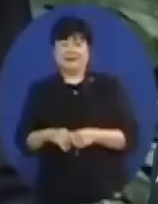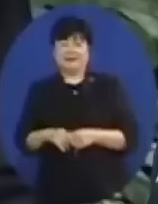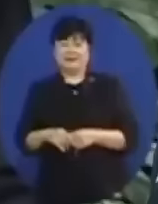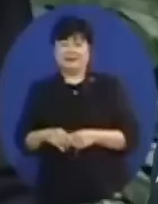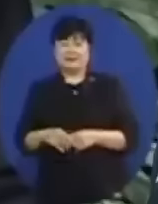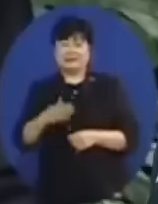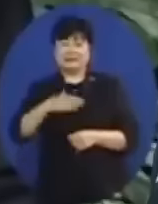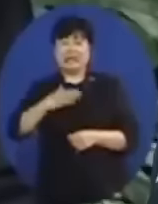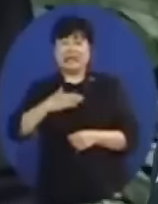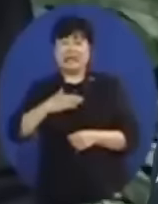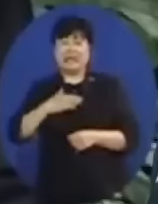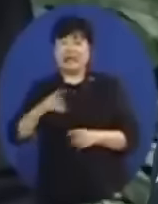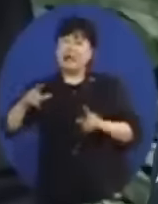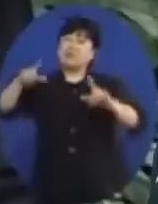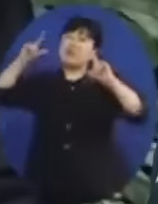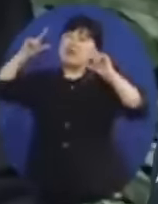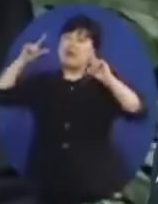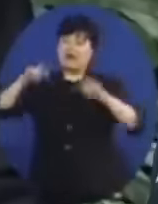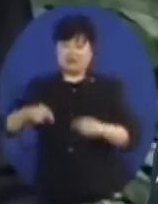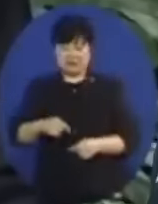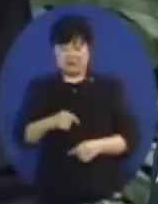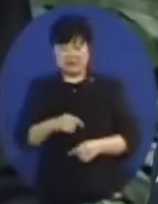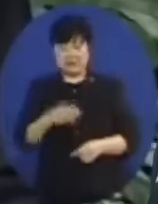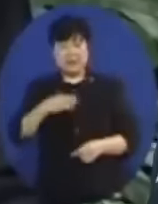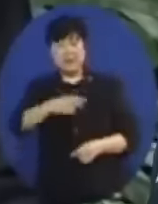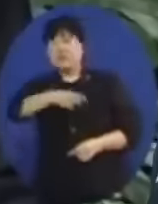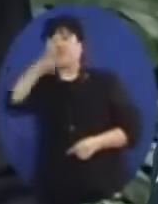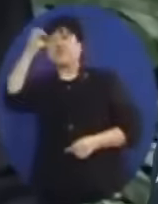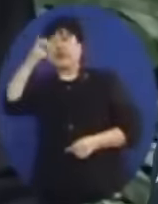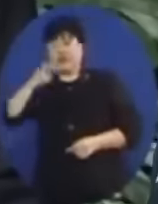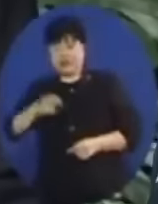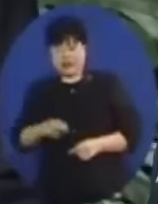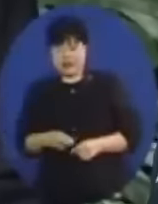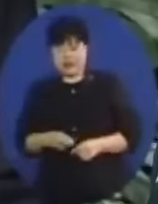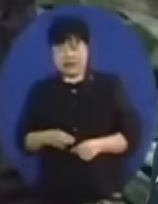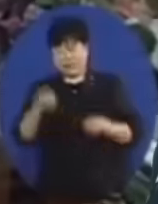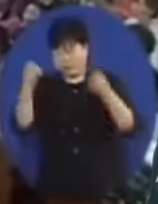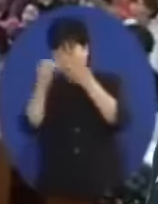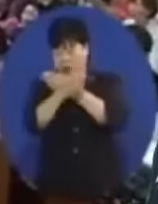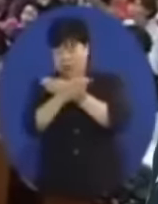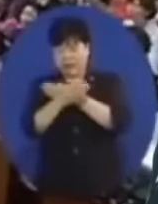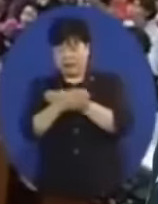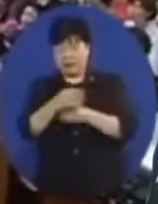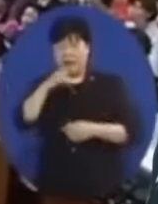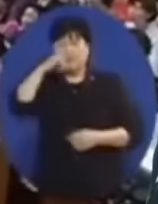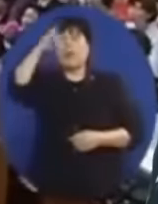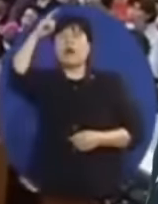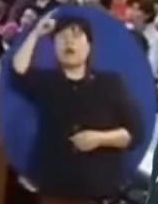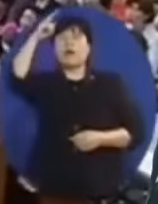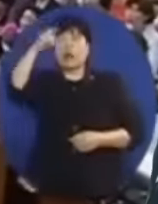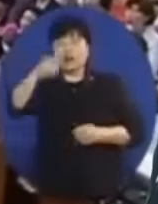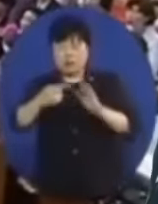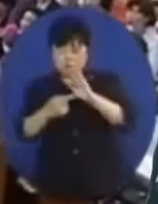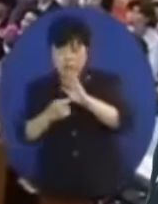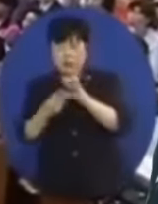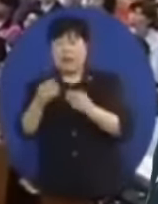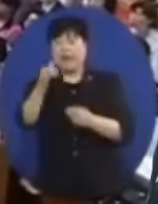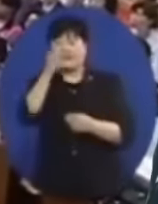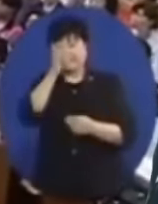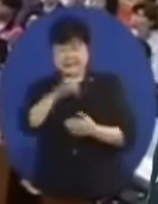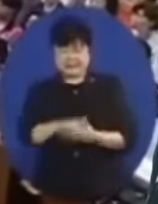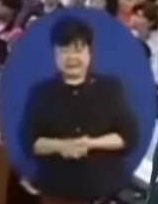남보다 내가 낫다고 생각하고 거만하게 행할 때가